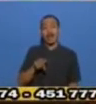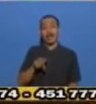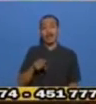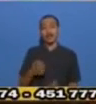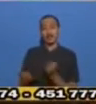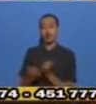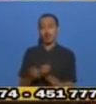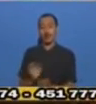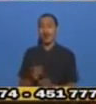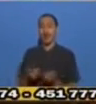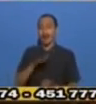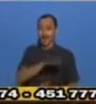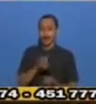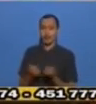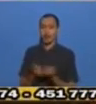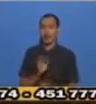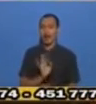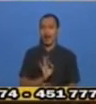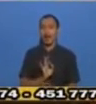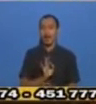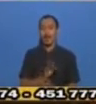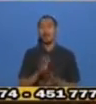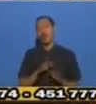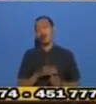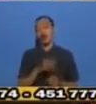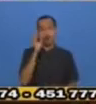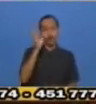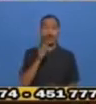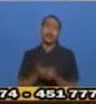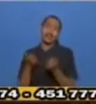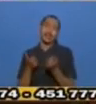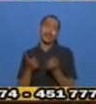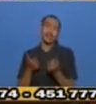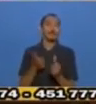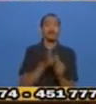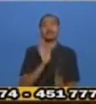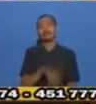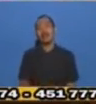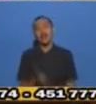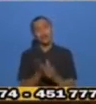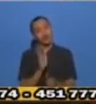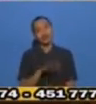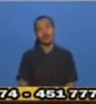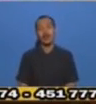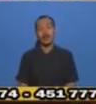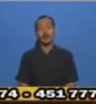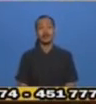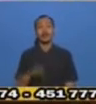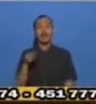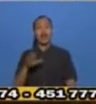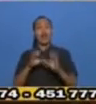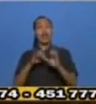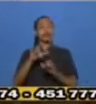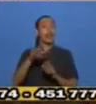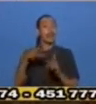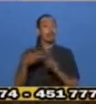yang dikatakan orang tua gitu. Jadi tadi pagi saya konfirmasi ke SLB pun sebetulnya sebagian besar